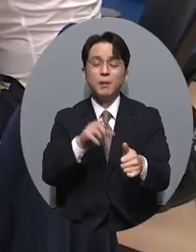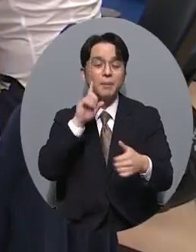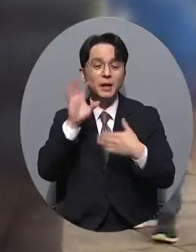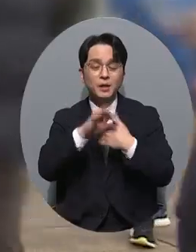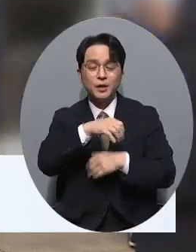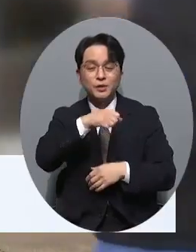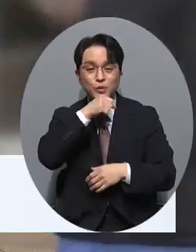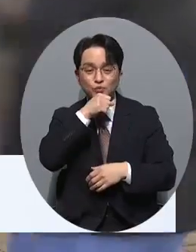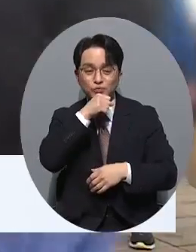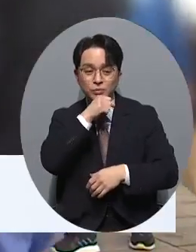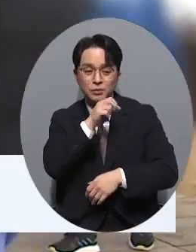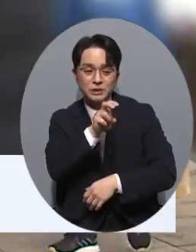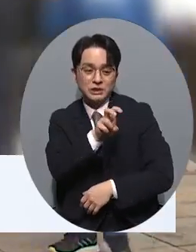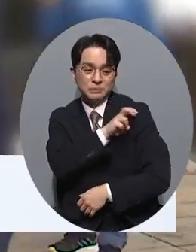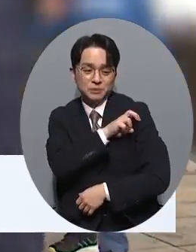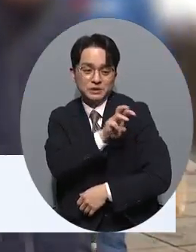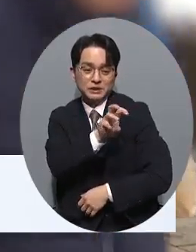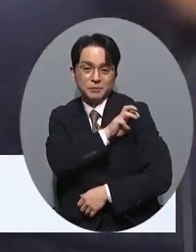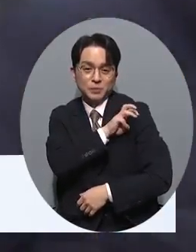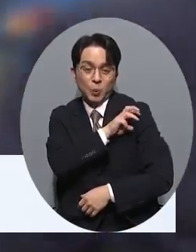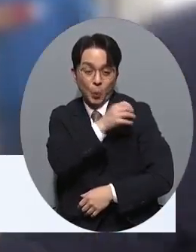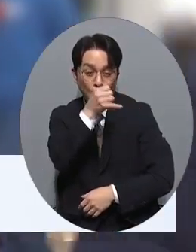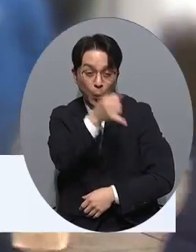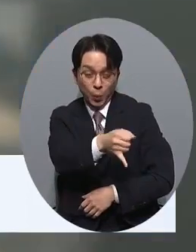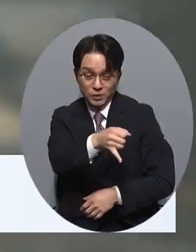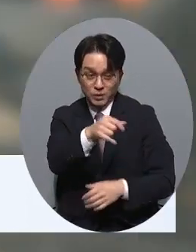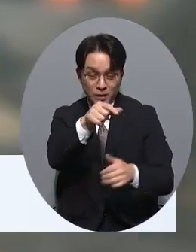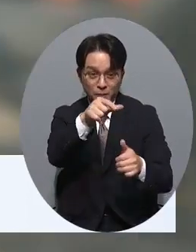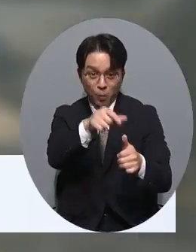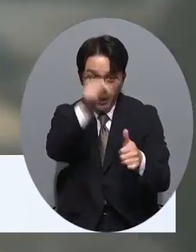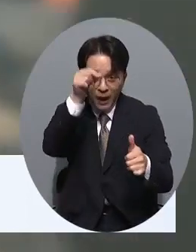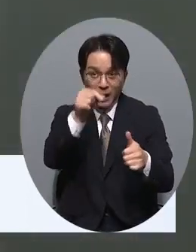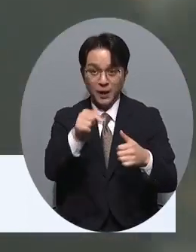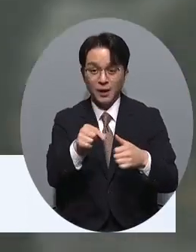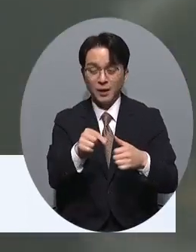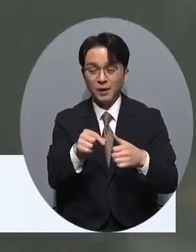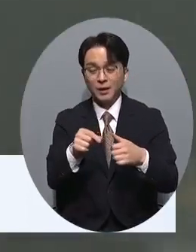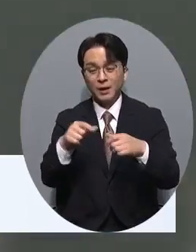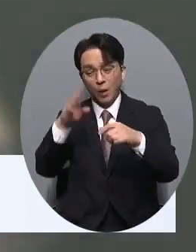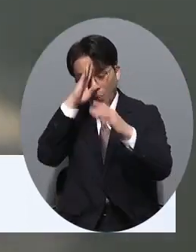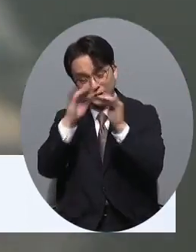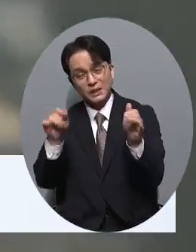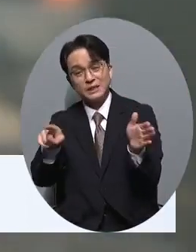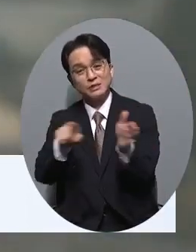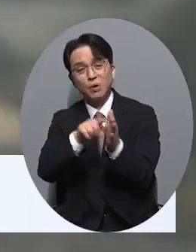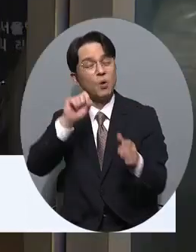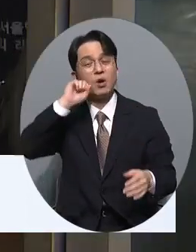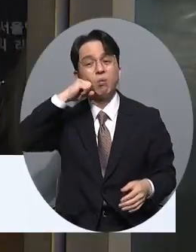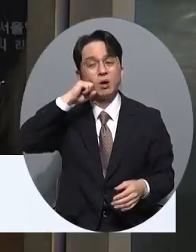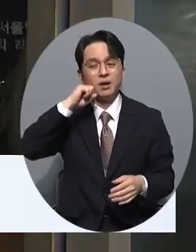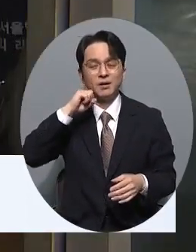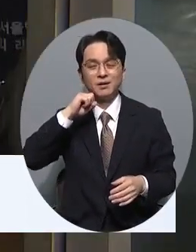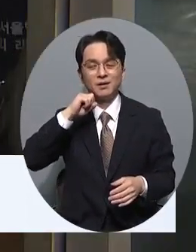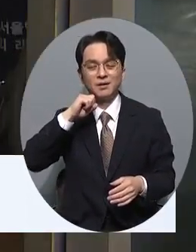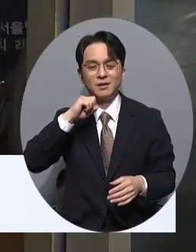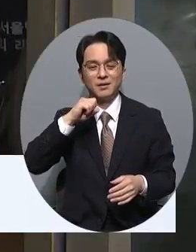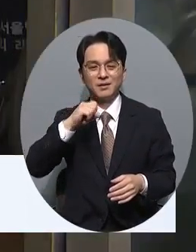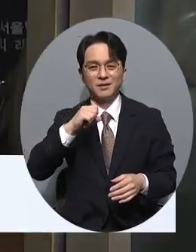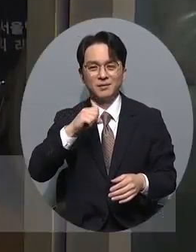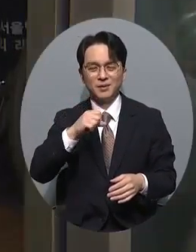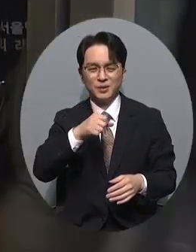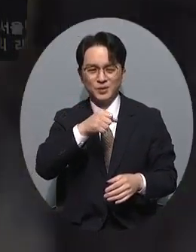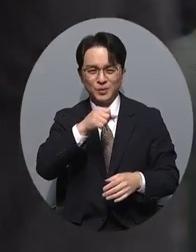잃었습니다 의사들의 반발로 의료 정부는 보건료 위기 단계를 최고단계인 심각으로